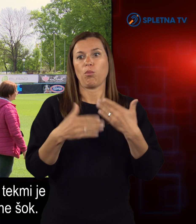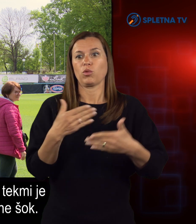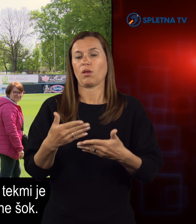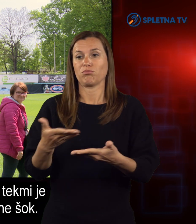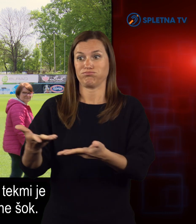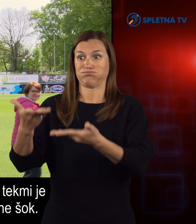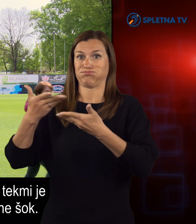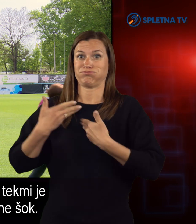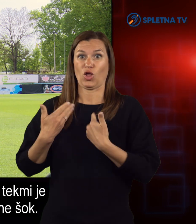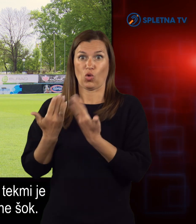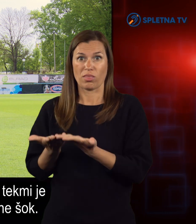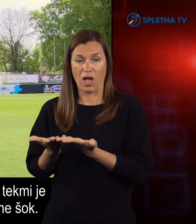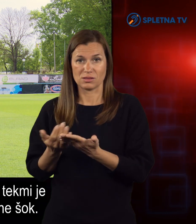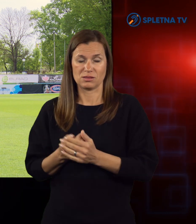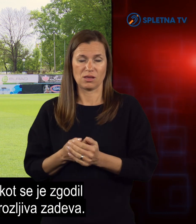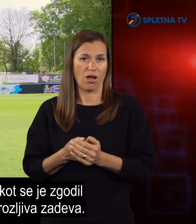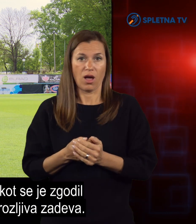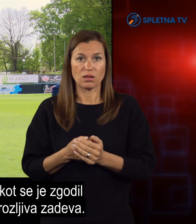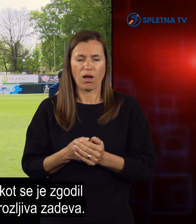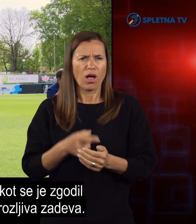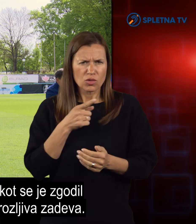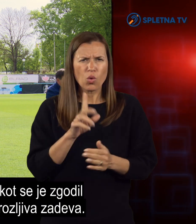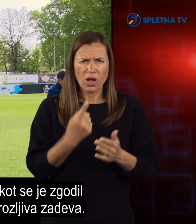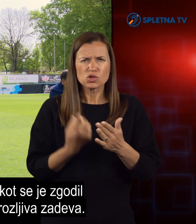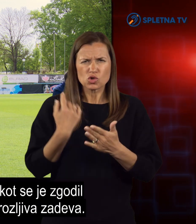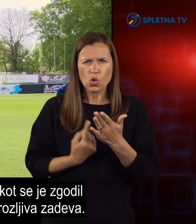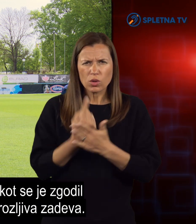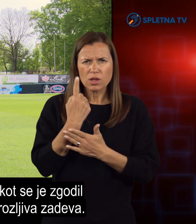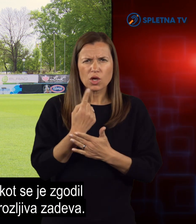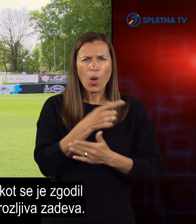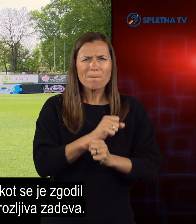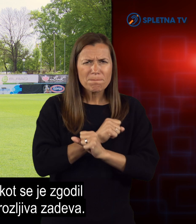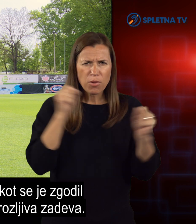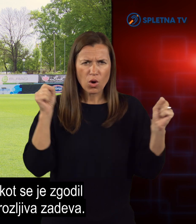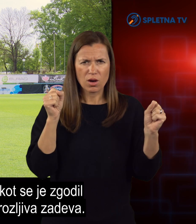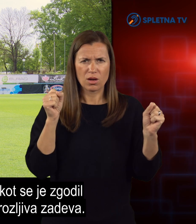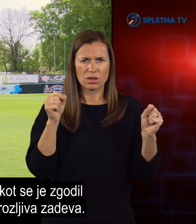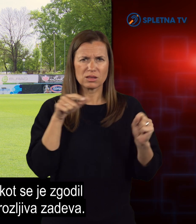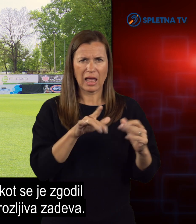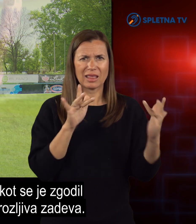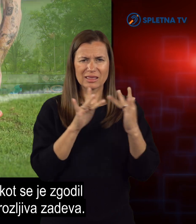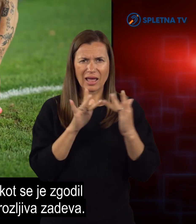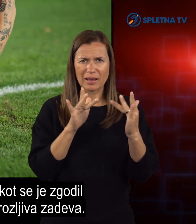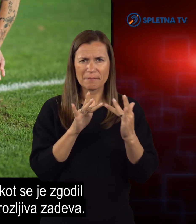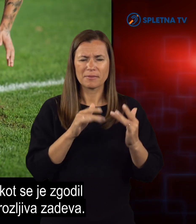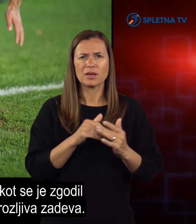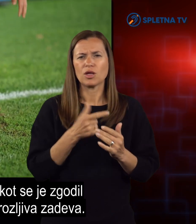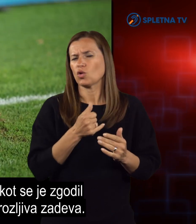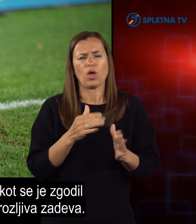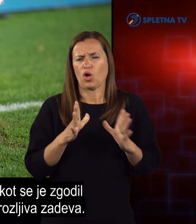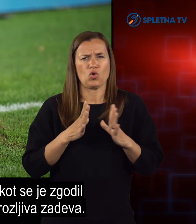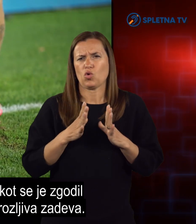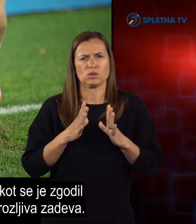je bil za mene šok. En tak pok, ki se je zgodil na tisti tekmi,